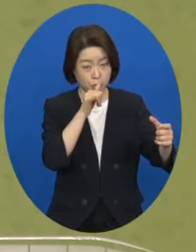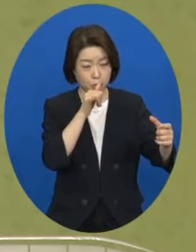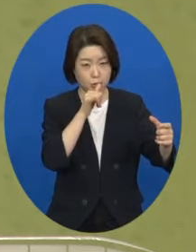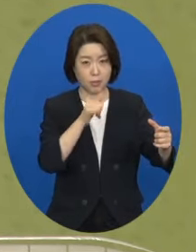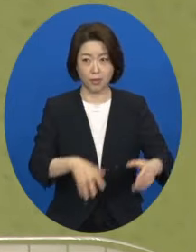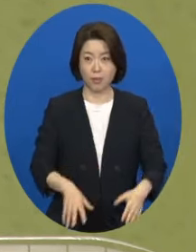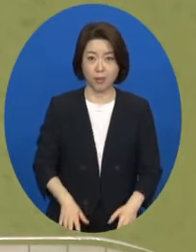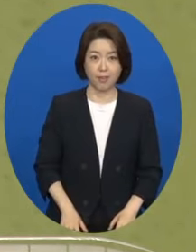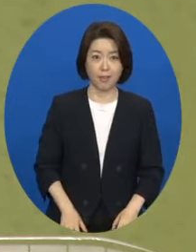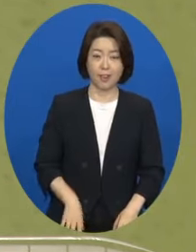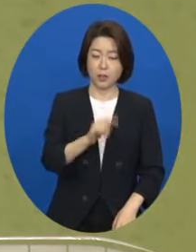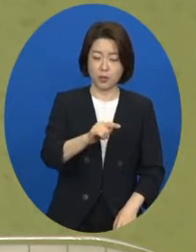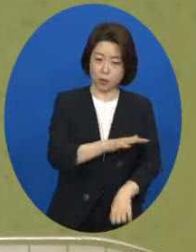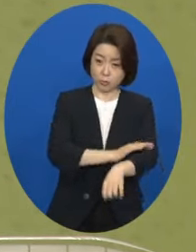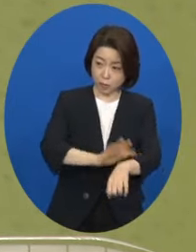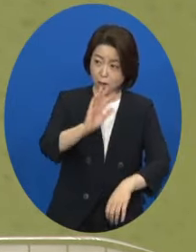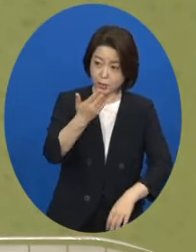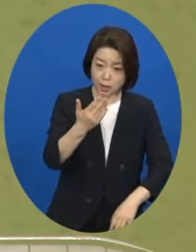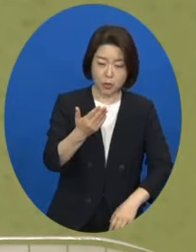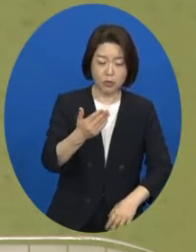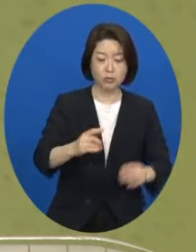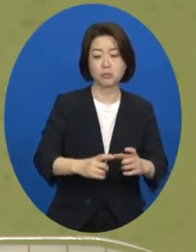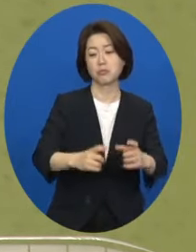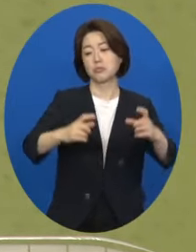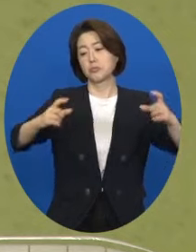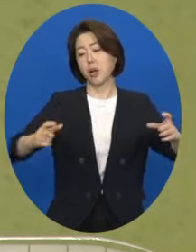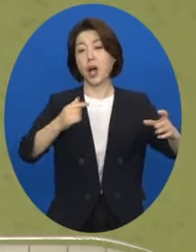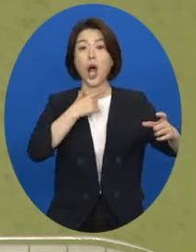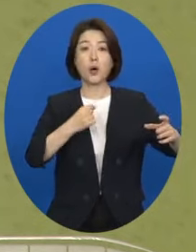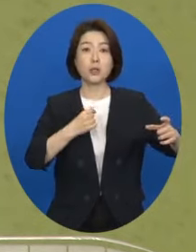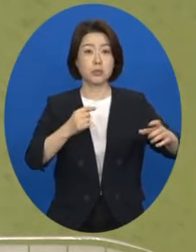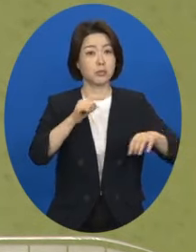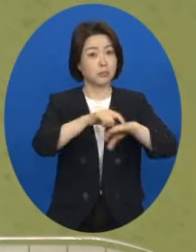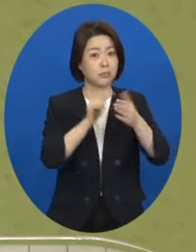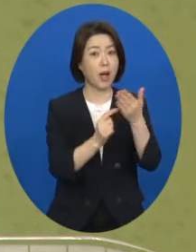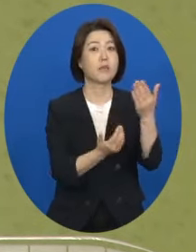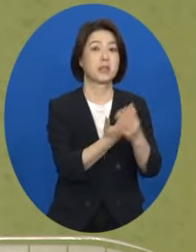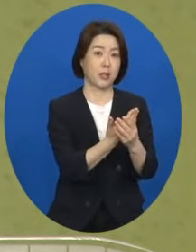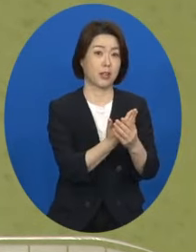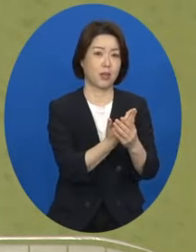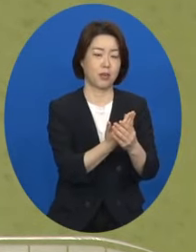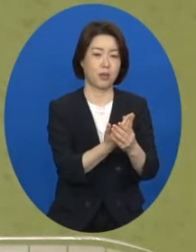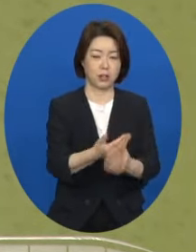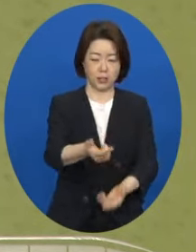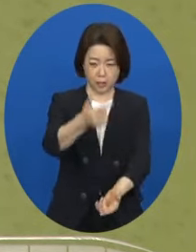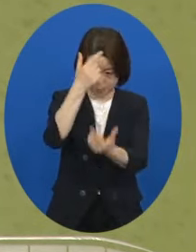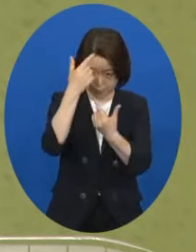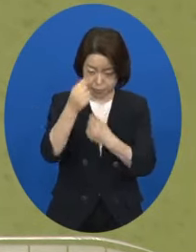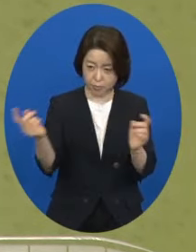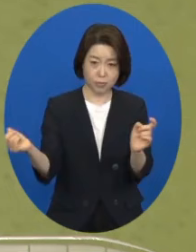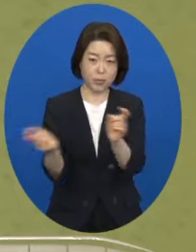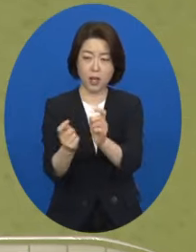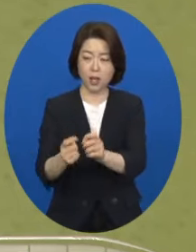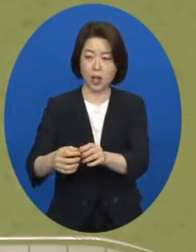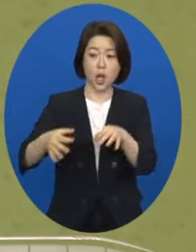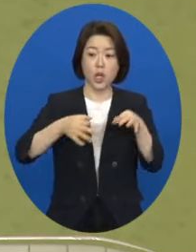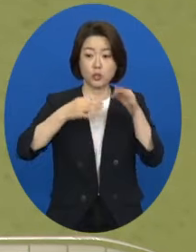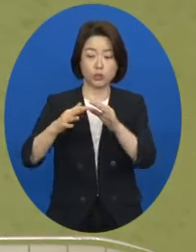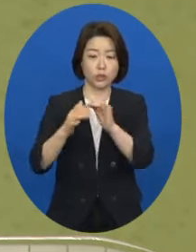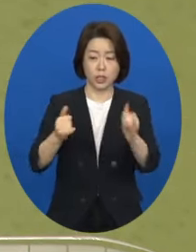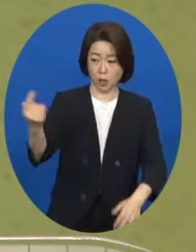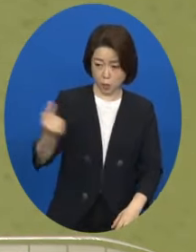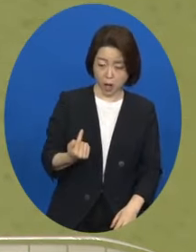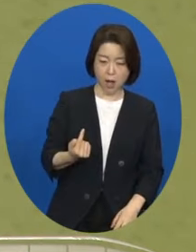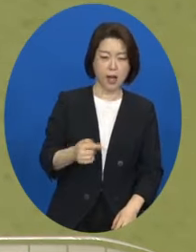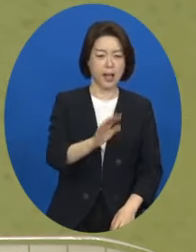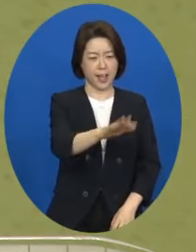사람 다니죠. 아니 잘 되는데 더 크게 하고 싶은 마음이 왜 안 들겠어요? 그런 마음이 들 때에 마침 투자자가 나온 거예요. 더 크게